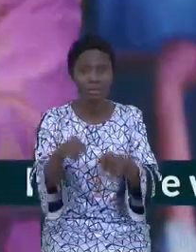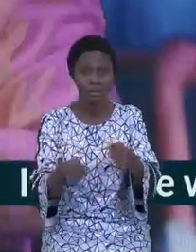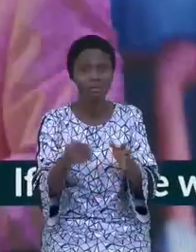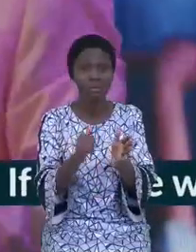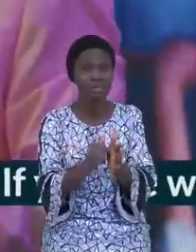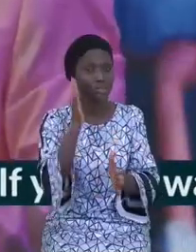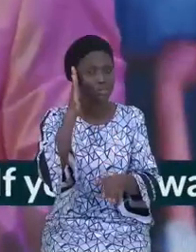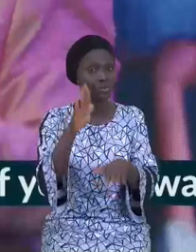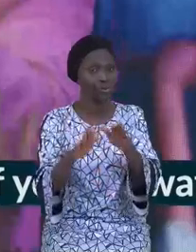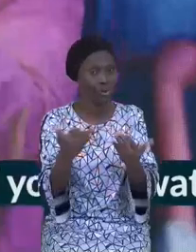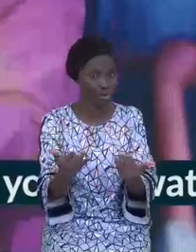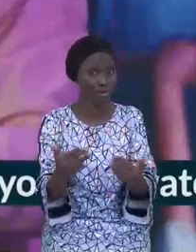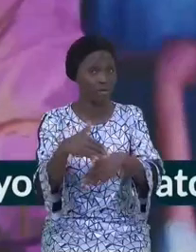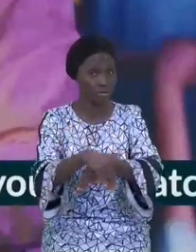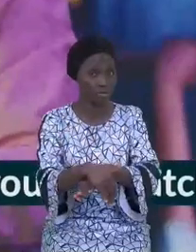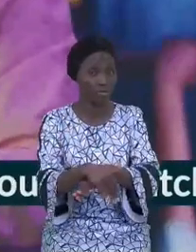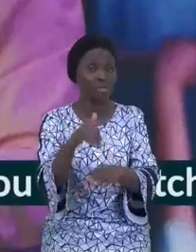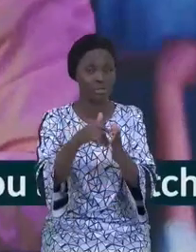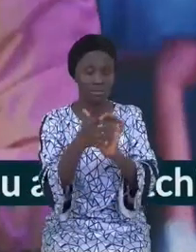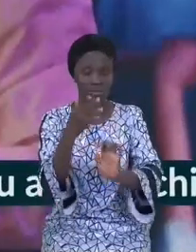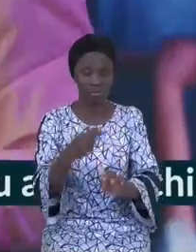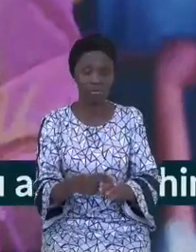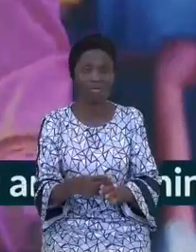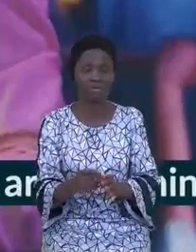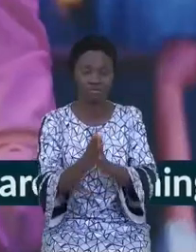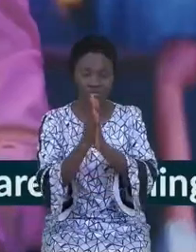tu vas marcher ce soir au nom de Jésus.